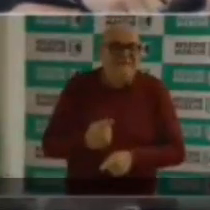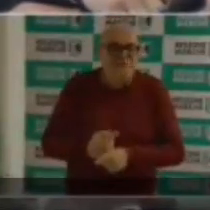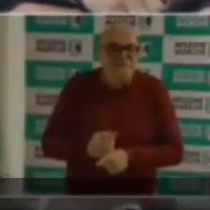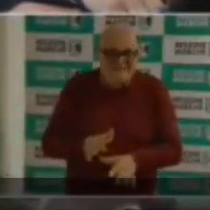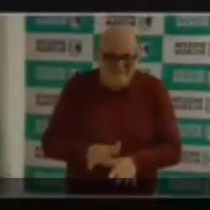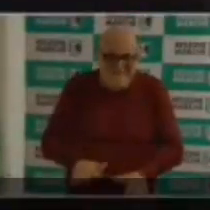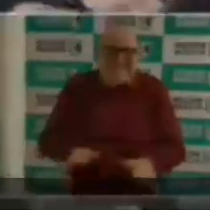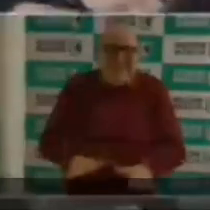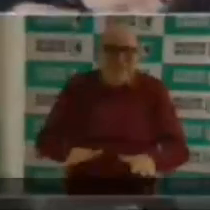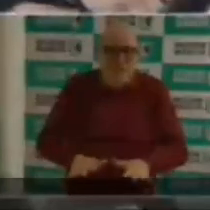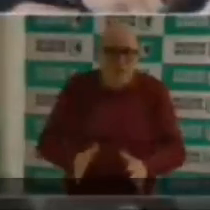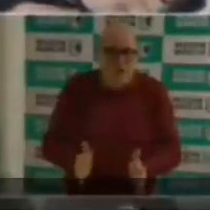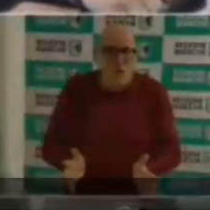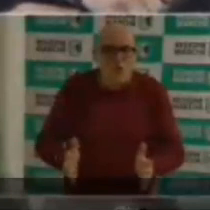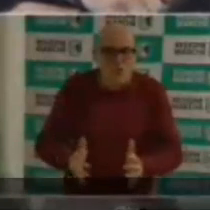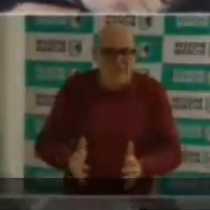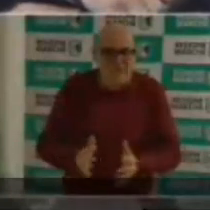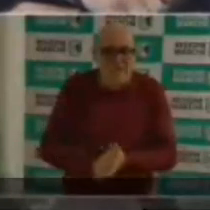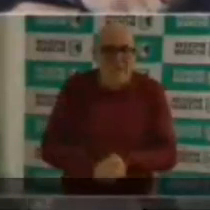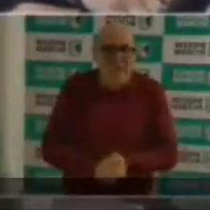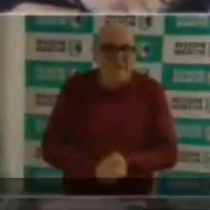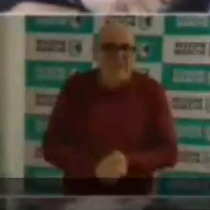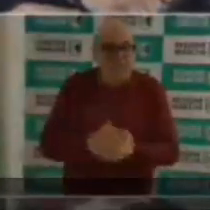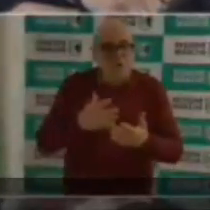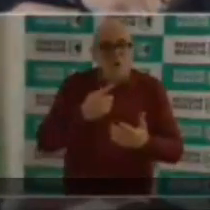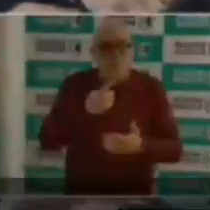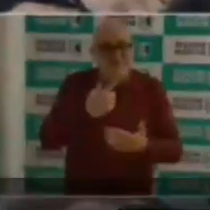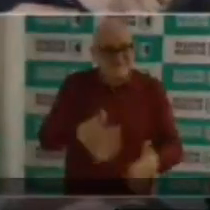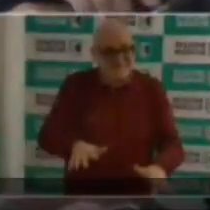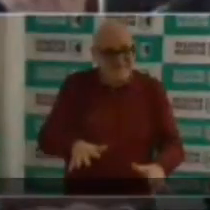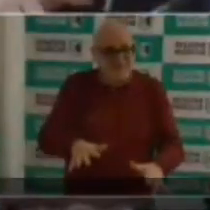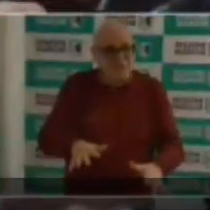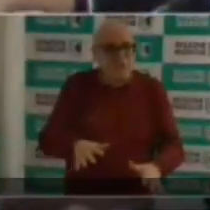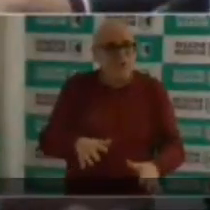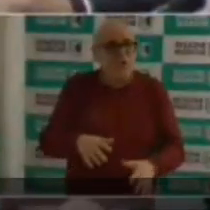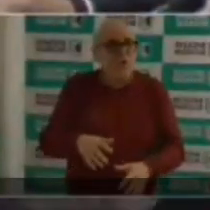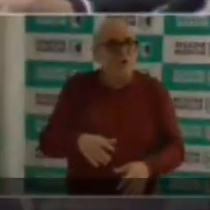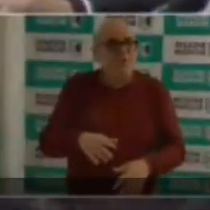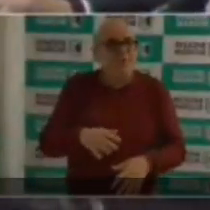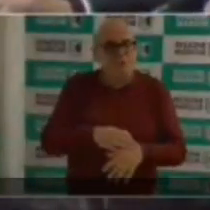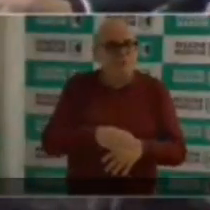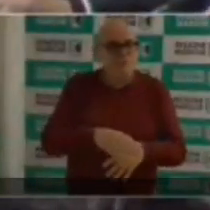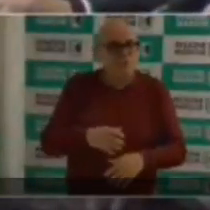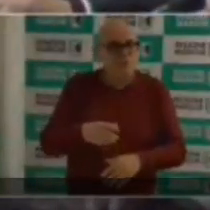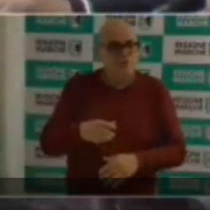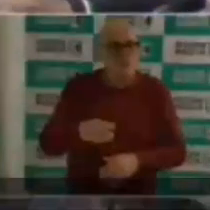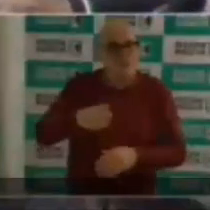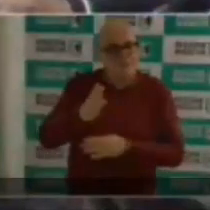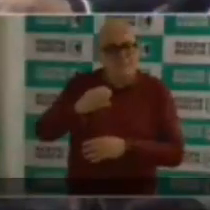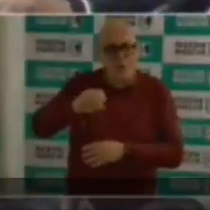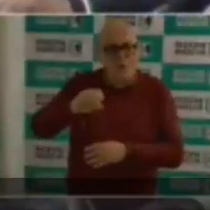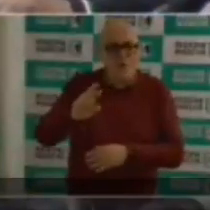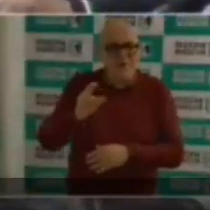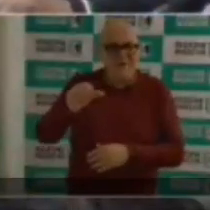comunità. Ecco, come aveva accennato il dottor Pozzari, che ringrazio sempre per